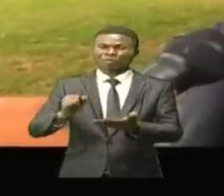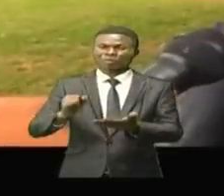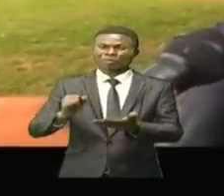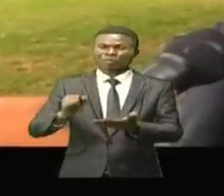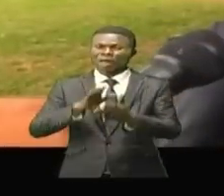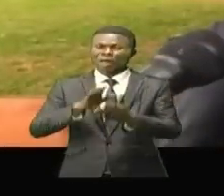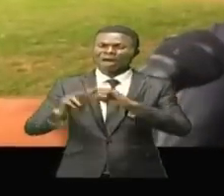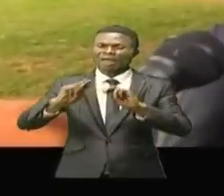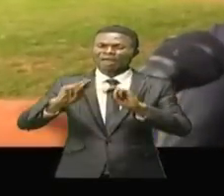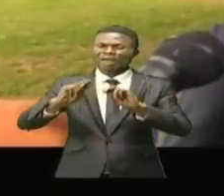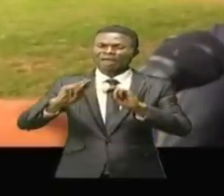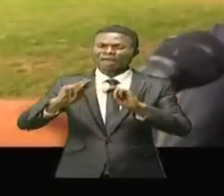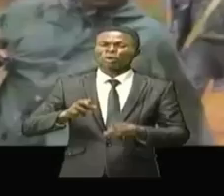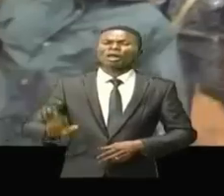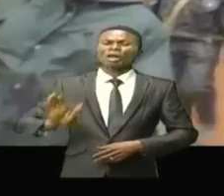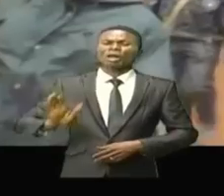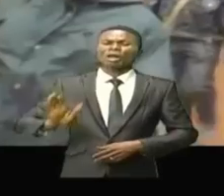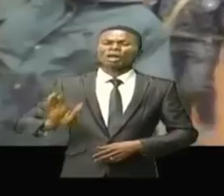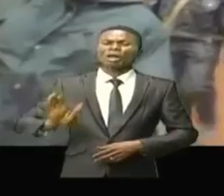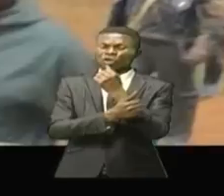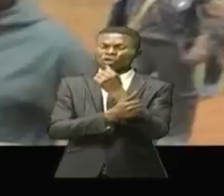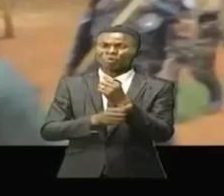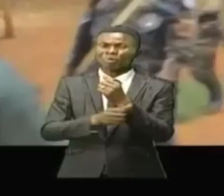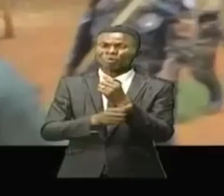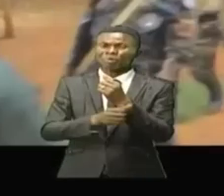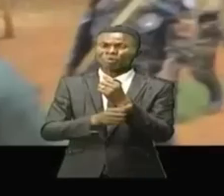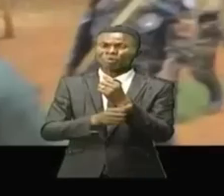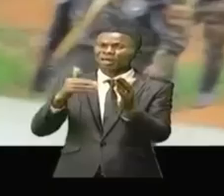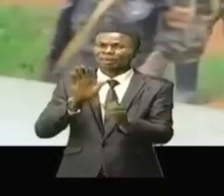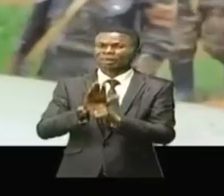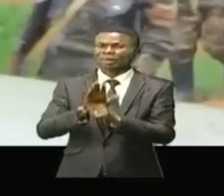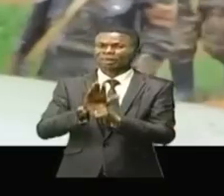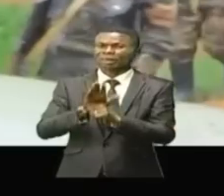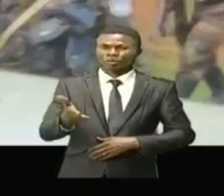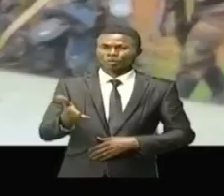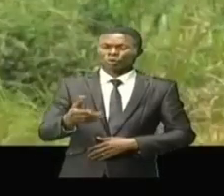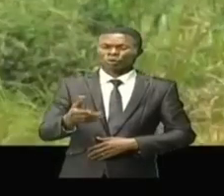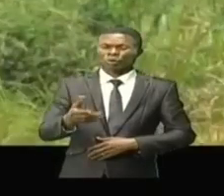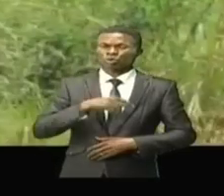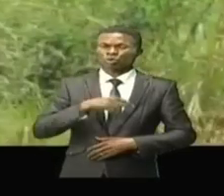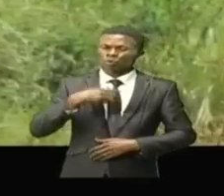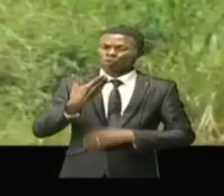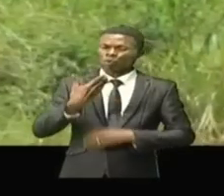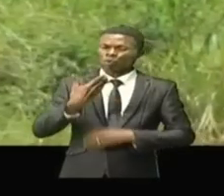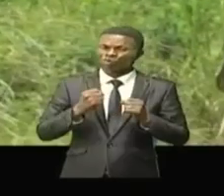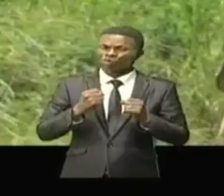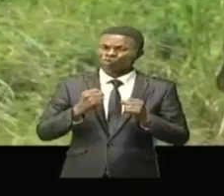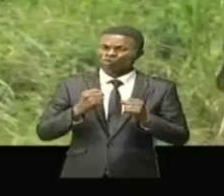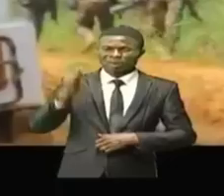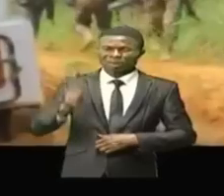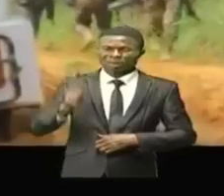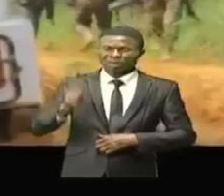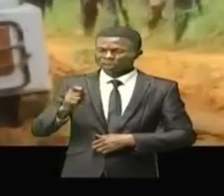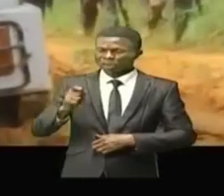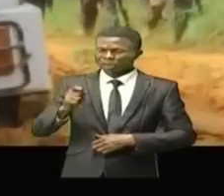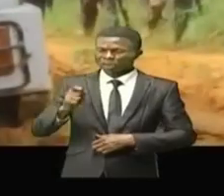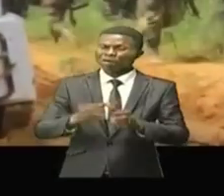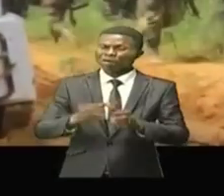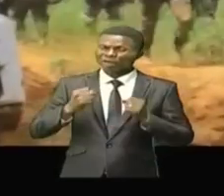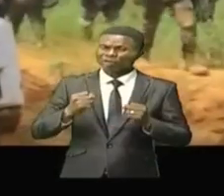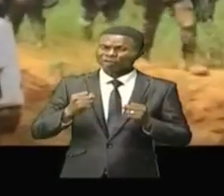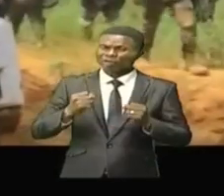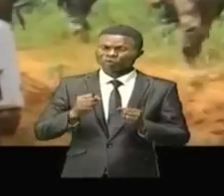bien que notre pays est agressé et nous devons en tout cas faire en sorte que nos FARDC puissent monter en puissance. Et